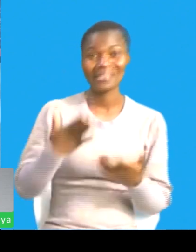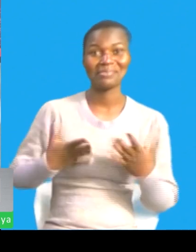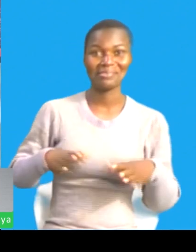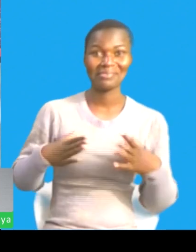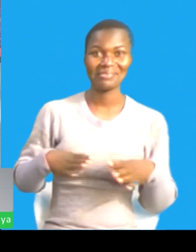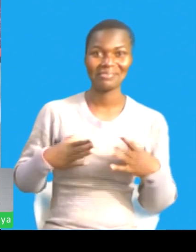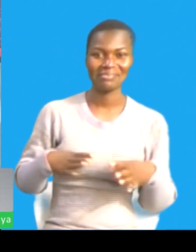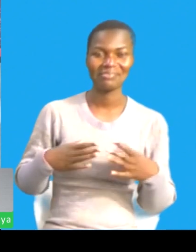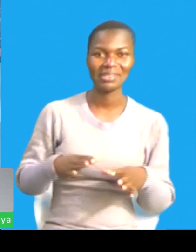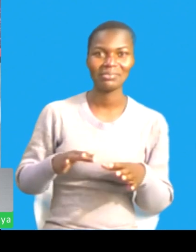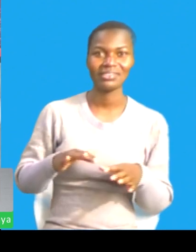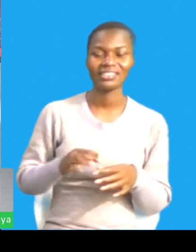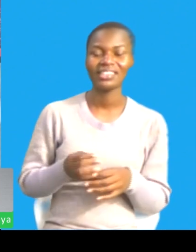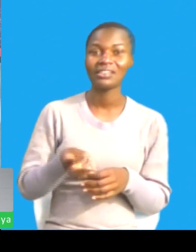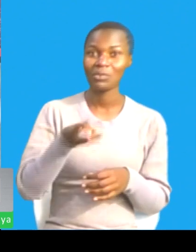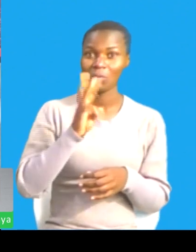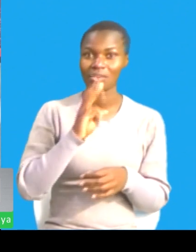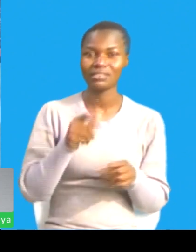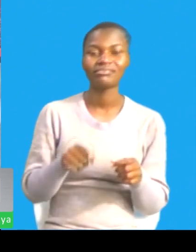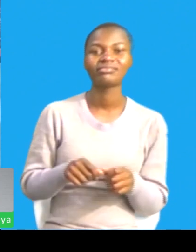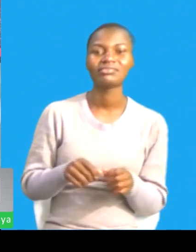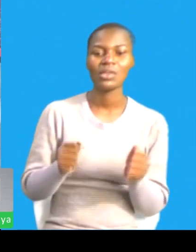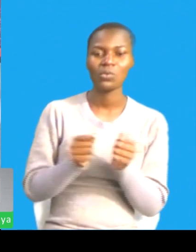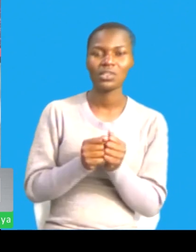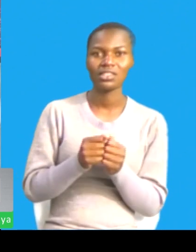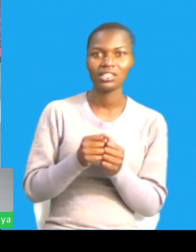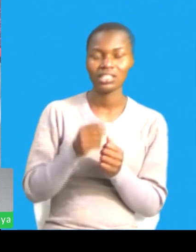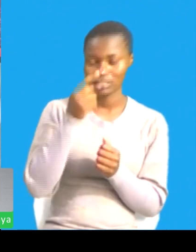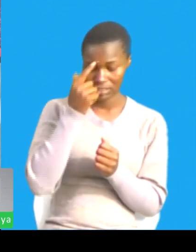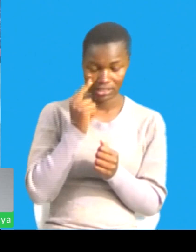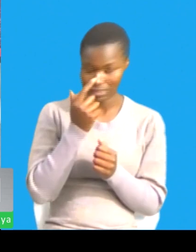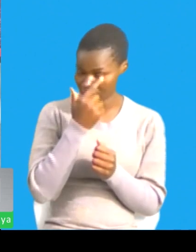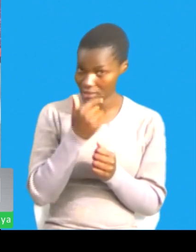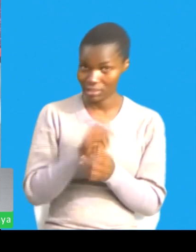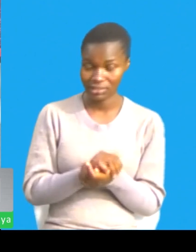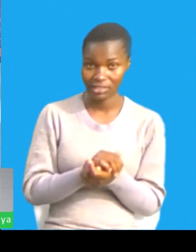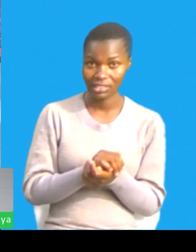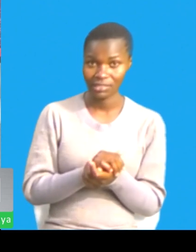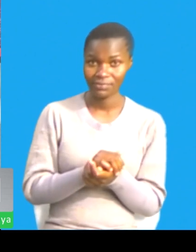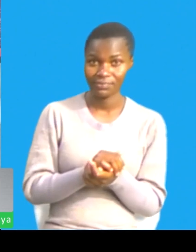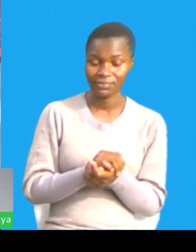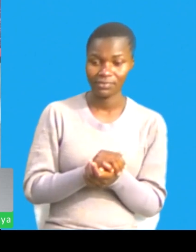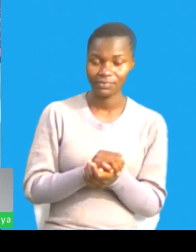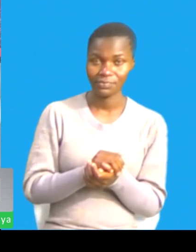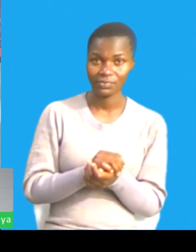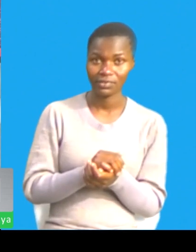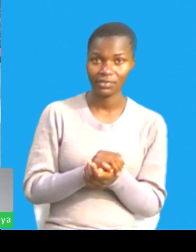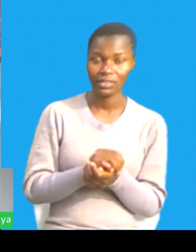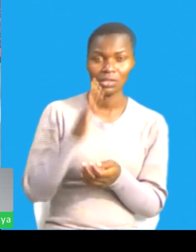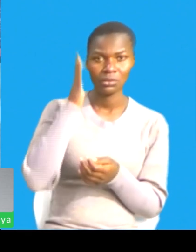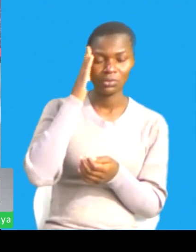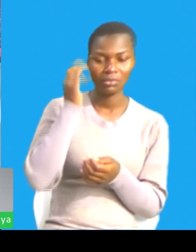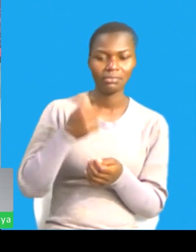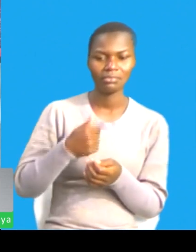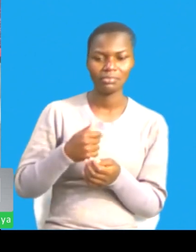maji. Watu walioga kwa maji na tear gas. Unajua unaoga hewa na maji pia. You know what is